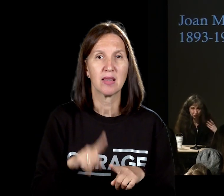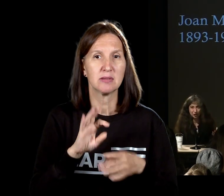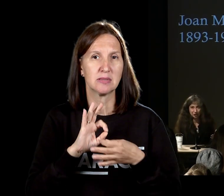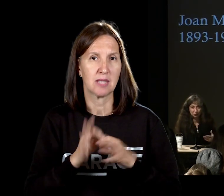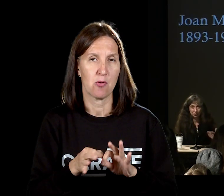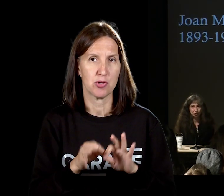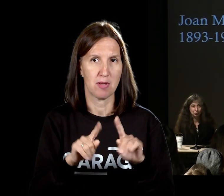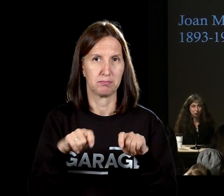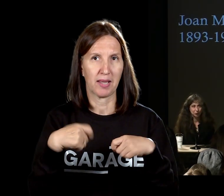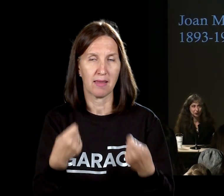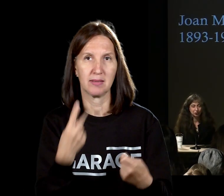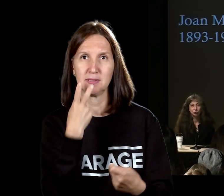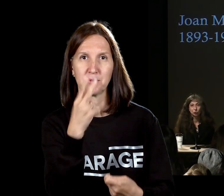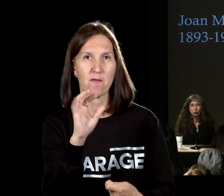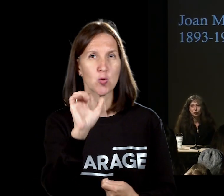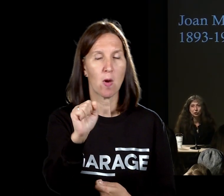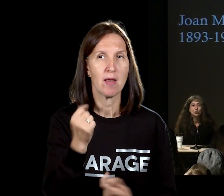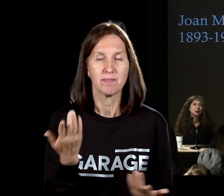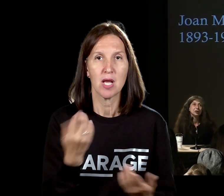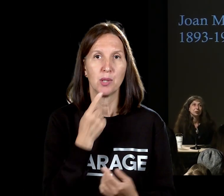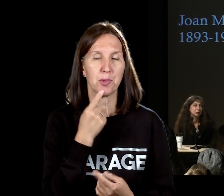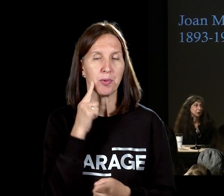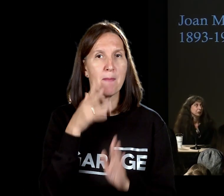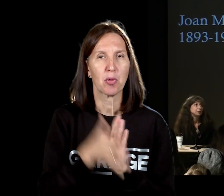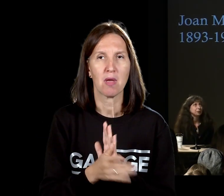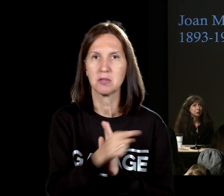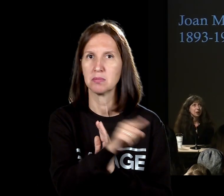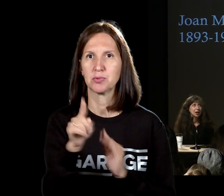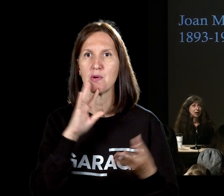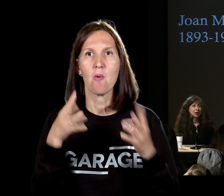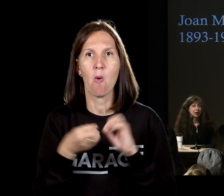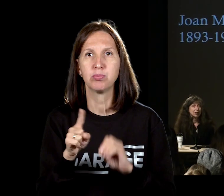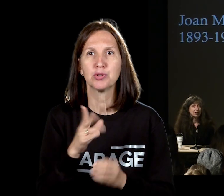уловить визуально, да, потому что довольно сложно понять, что общего между, я не знаю, там,